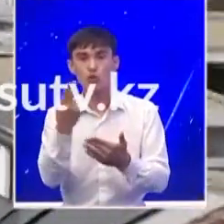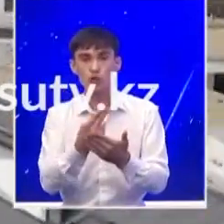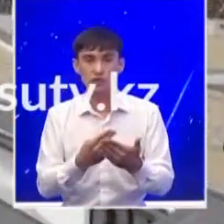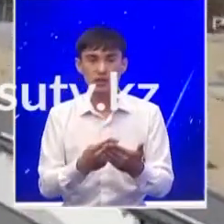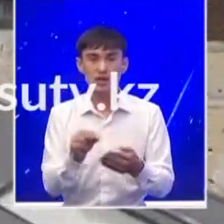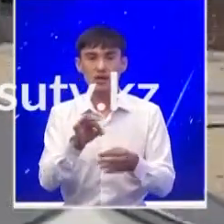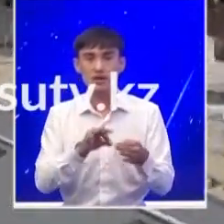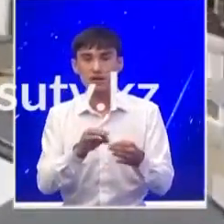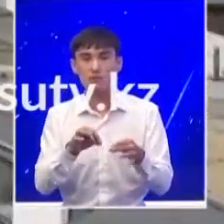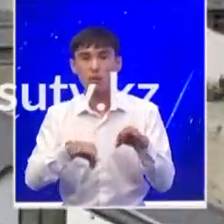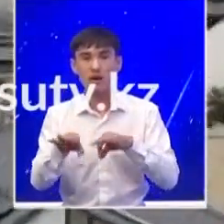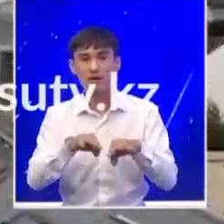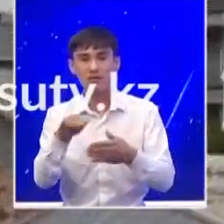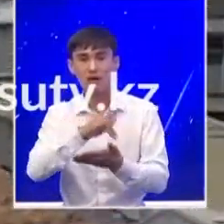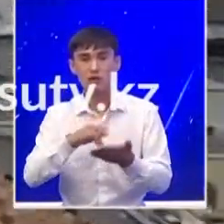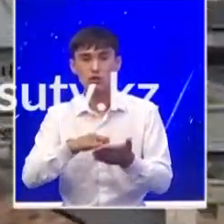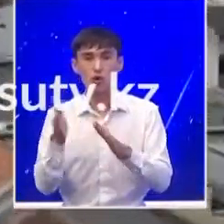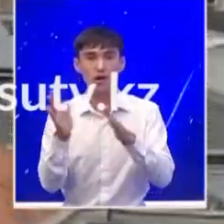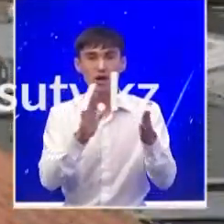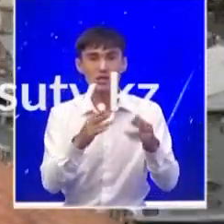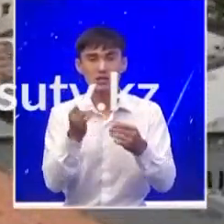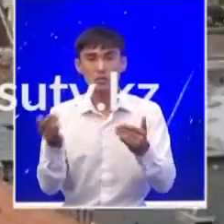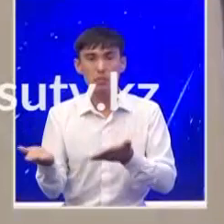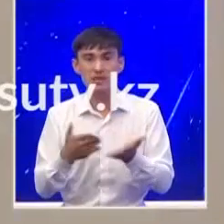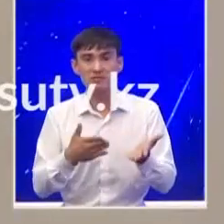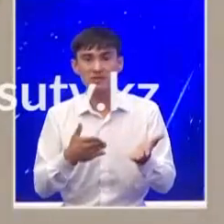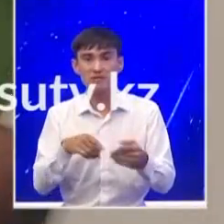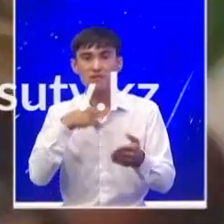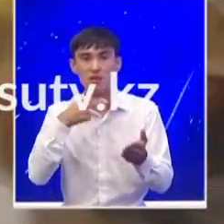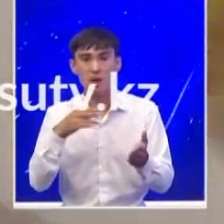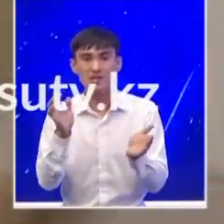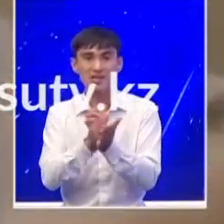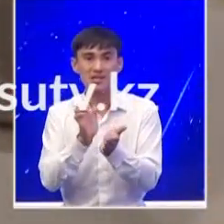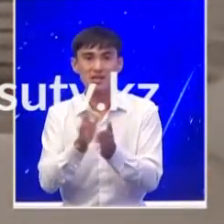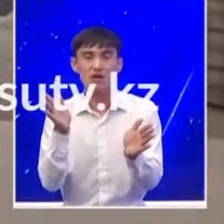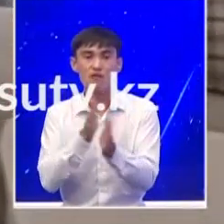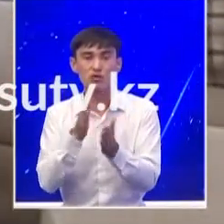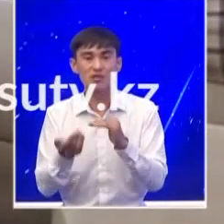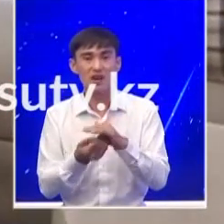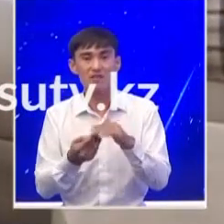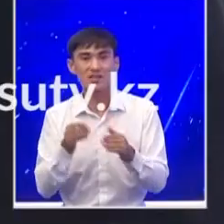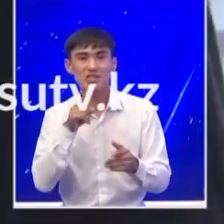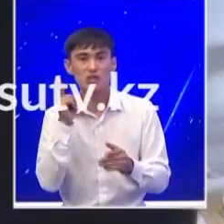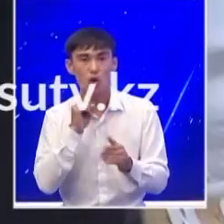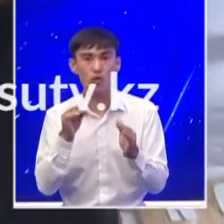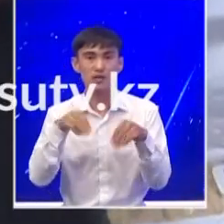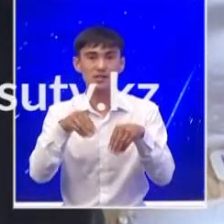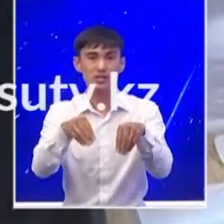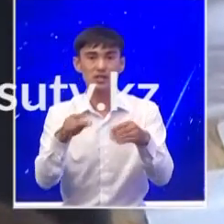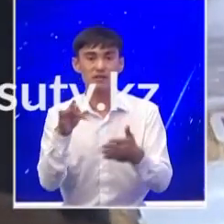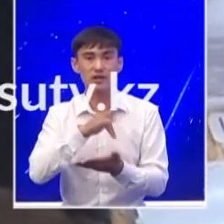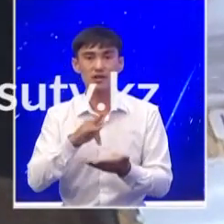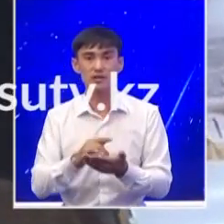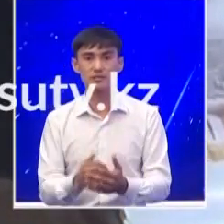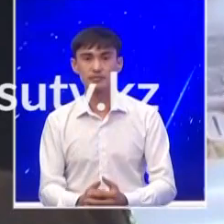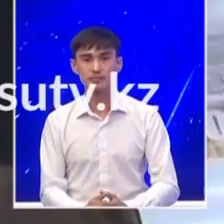рамках проекта «Городской лес». Он призван привлечь внимание к проблеме загрязнения воздуха и нехватке зеленых насаждений в городах.